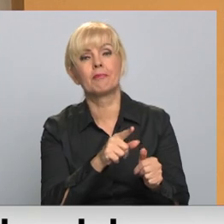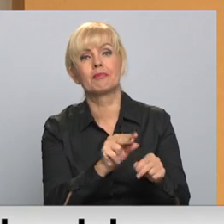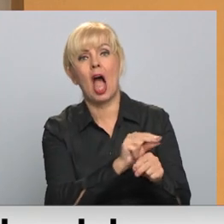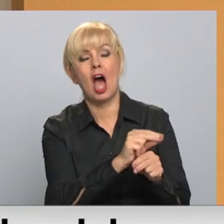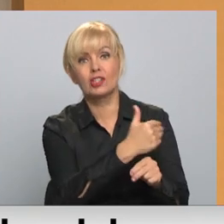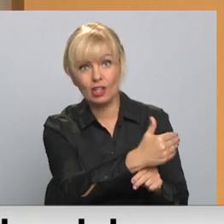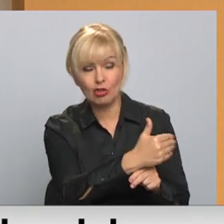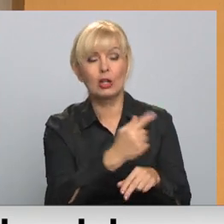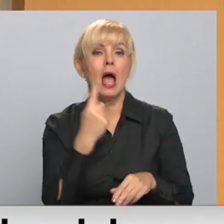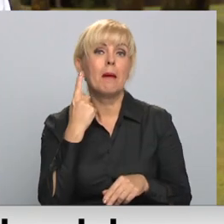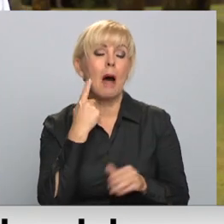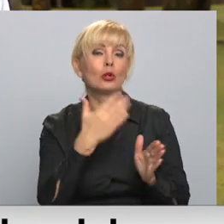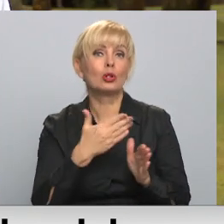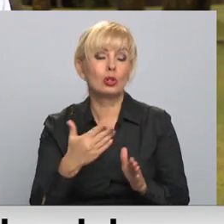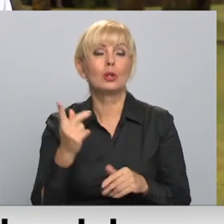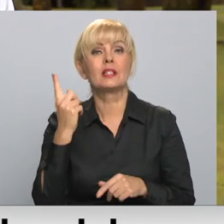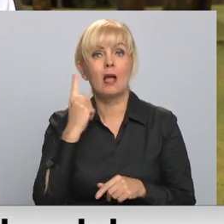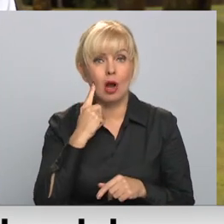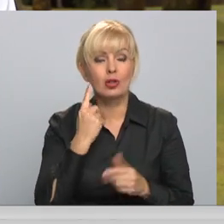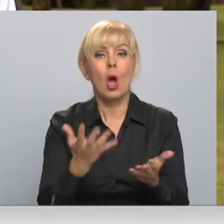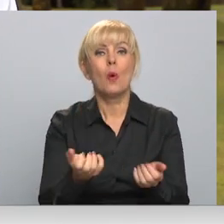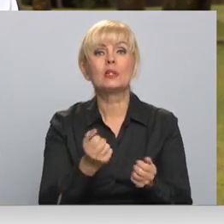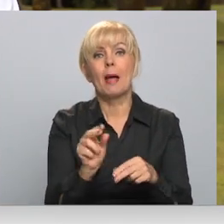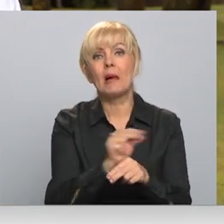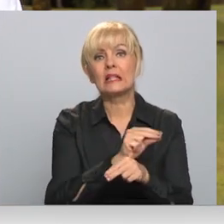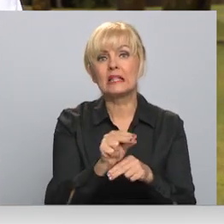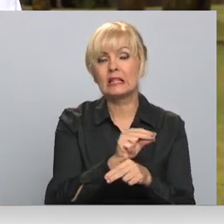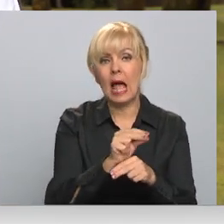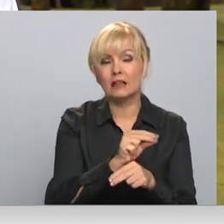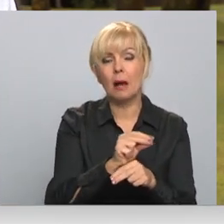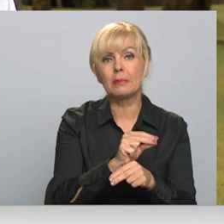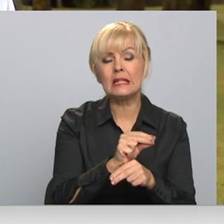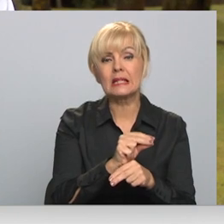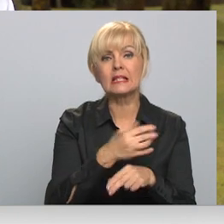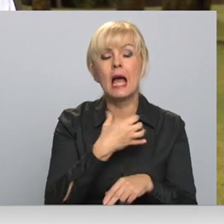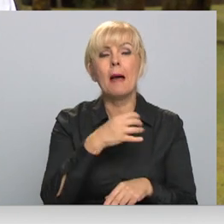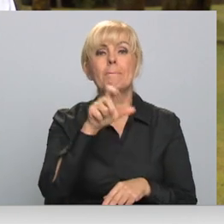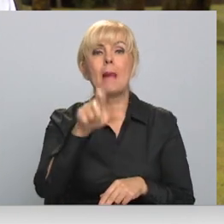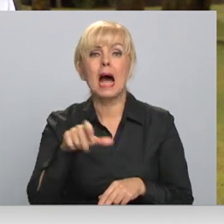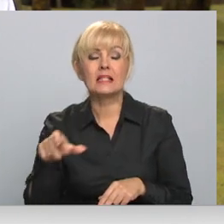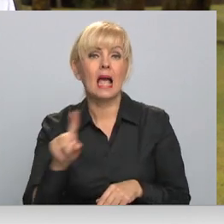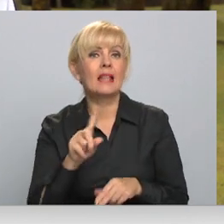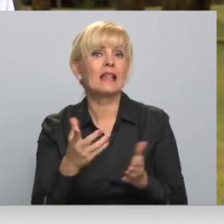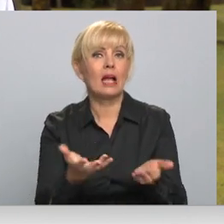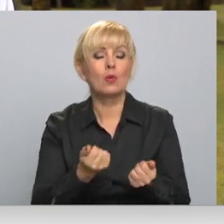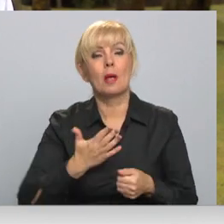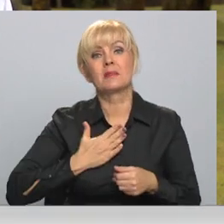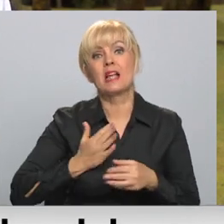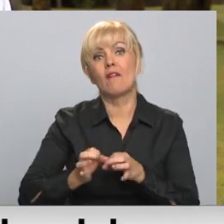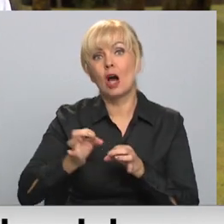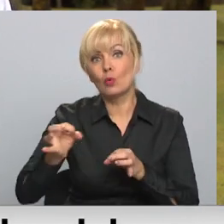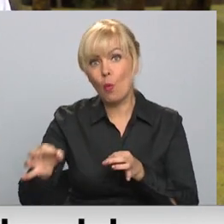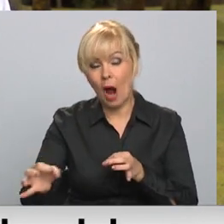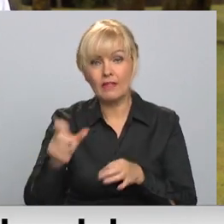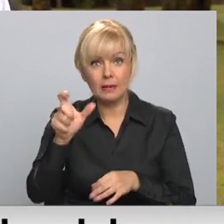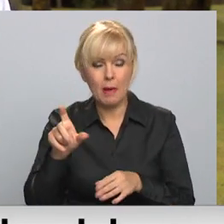tika sadzirdēta. Mēs uzņemam vairāk terapijas profila pacientus. Un mēs uzņemam ne tikai sava novada pacientus, bet